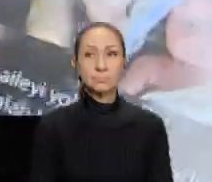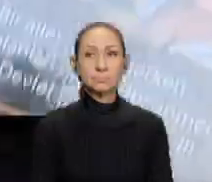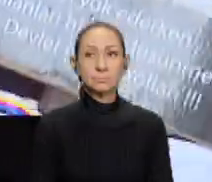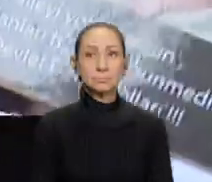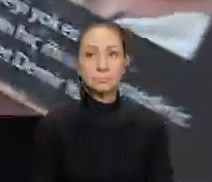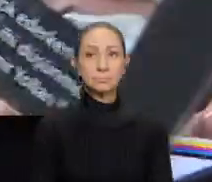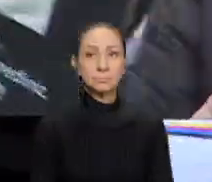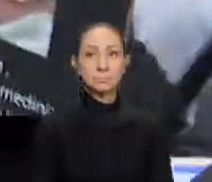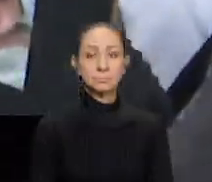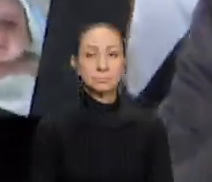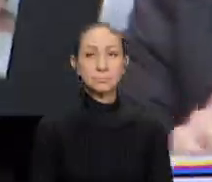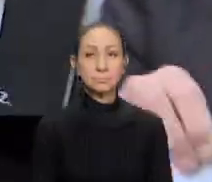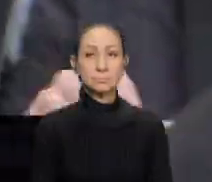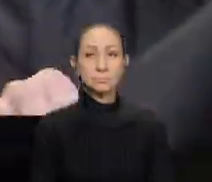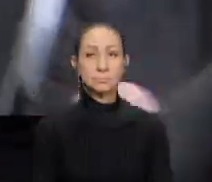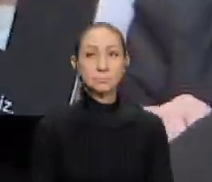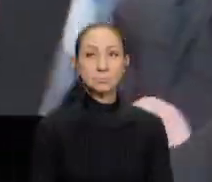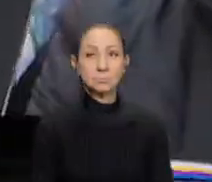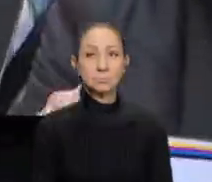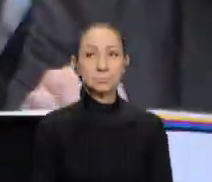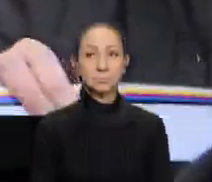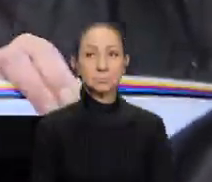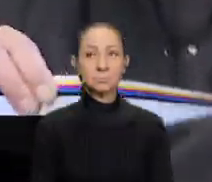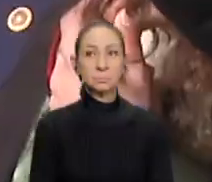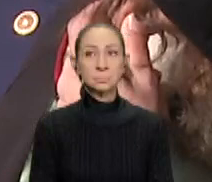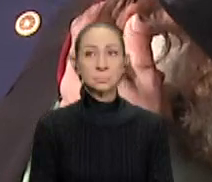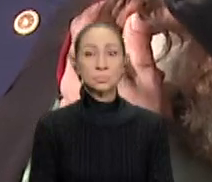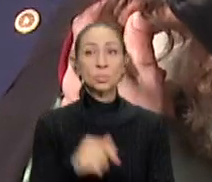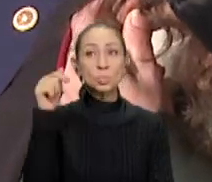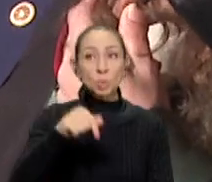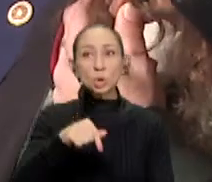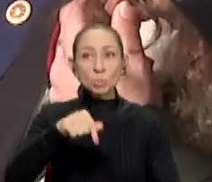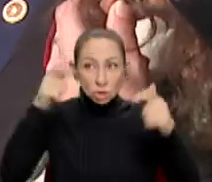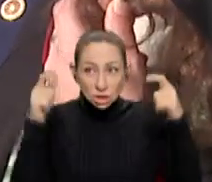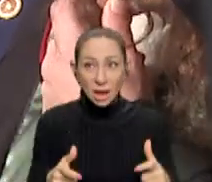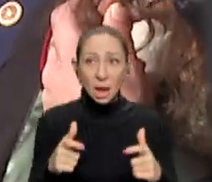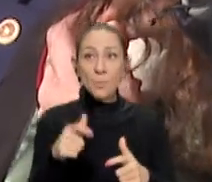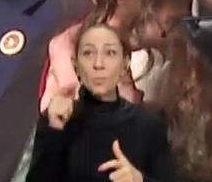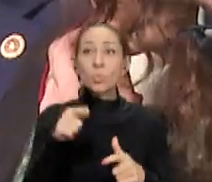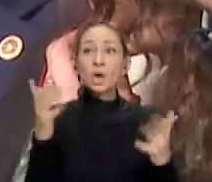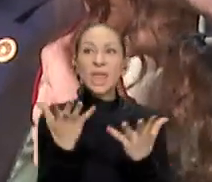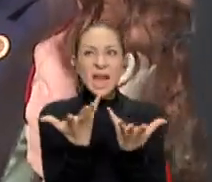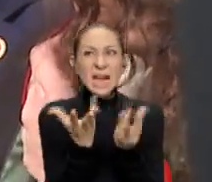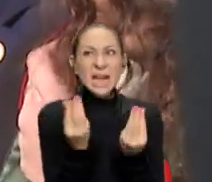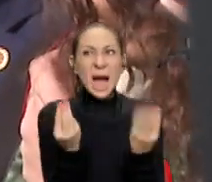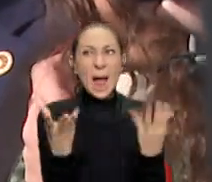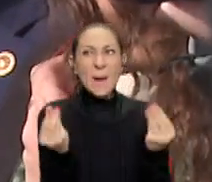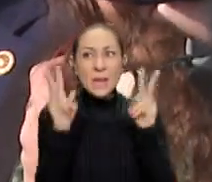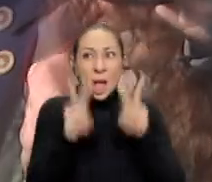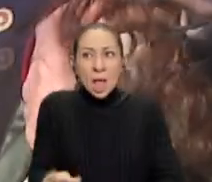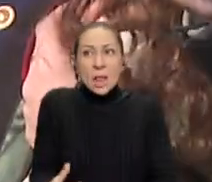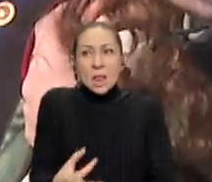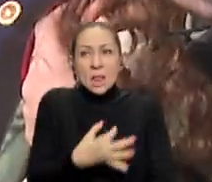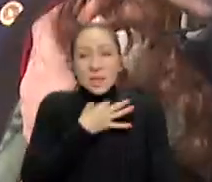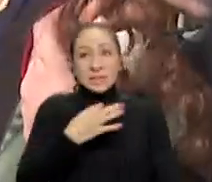Gün gelecek, devran dönecek. Bugün burada bu kadar kalabalığı gördükleri